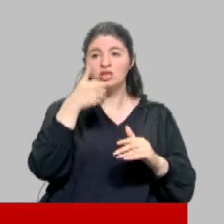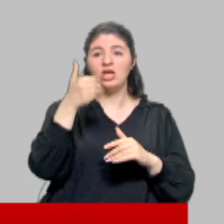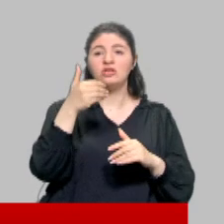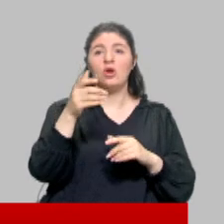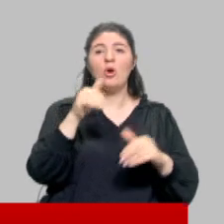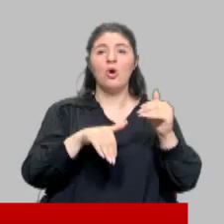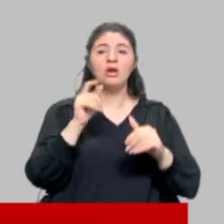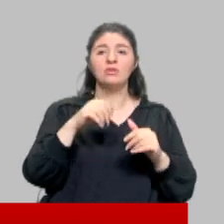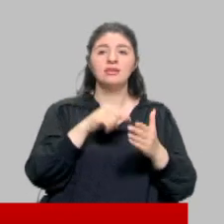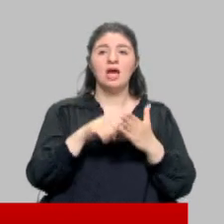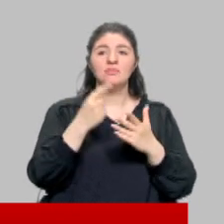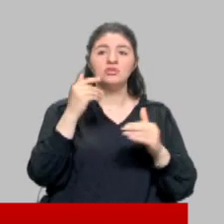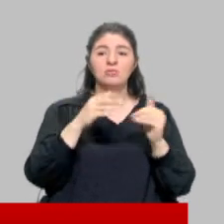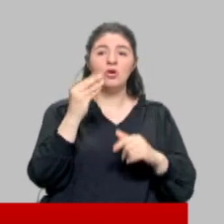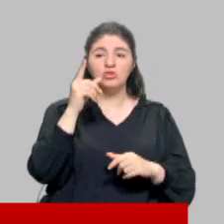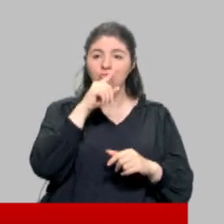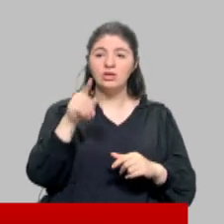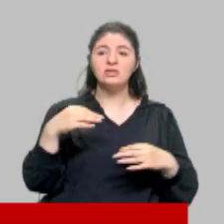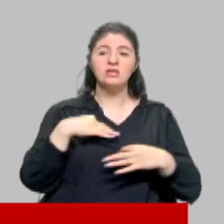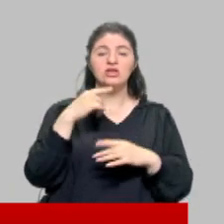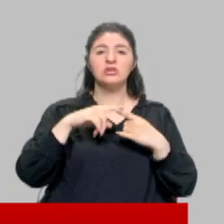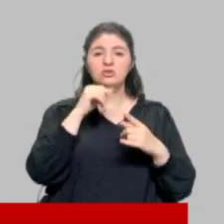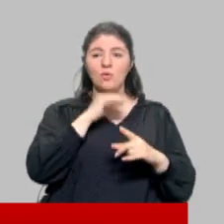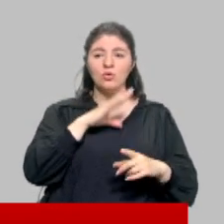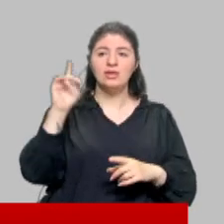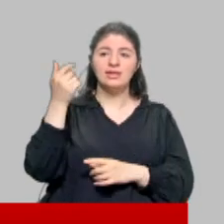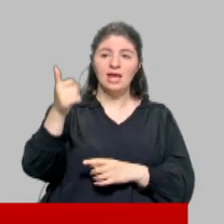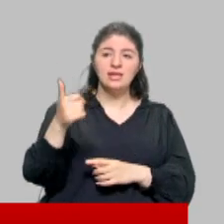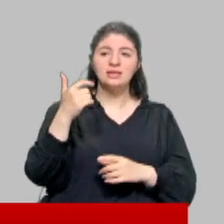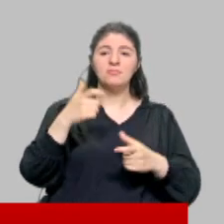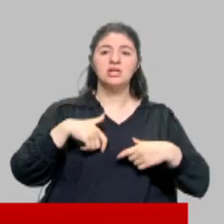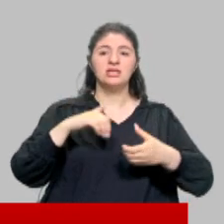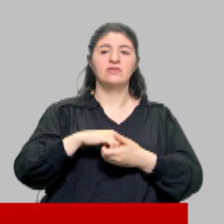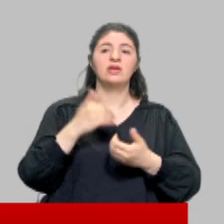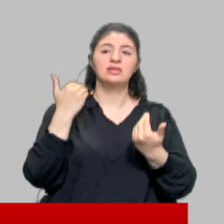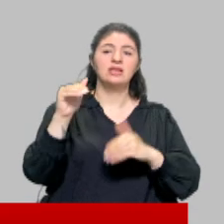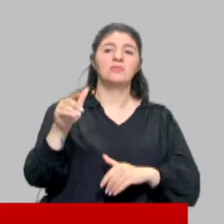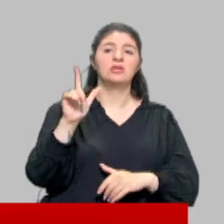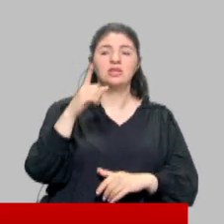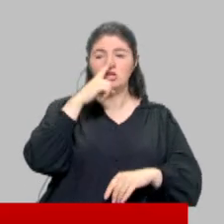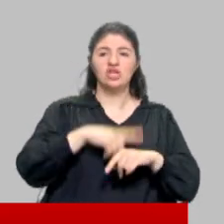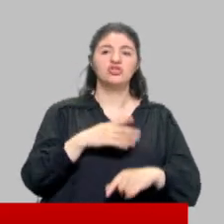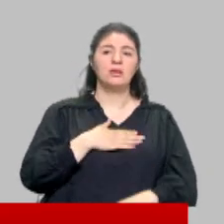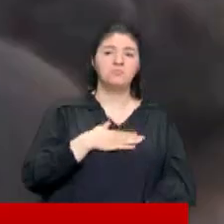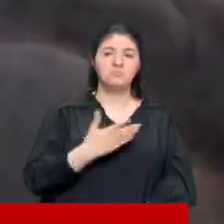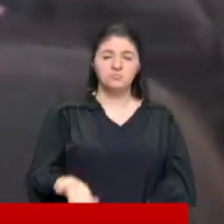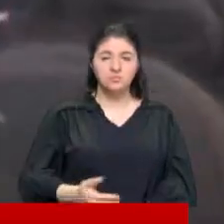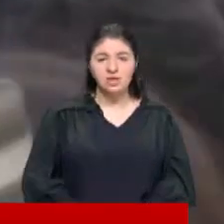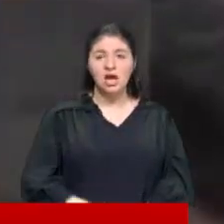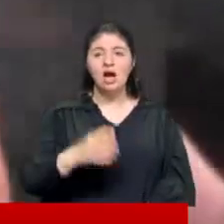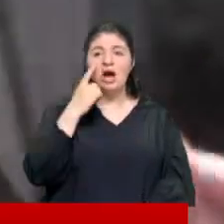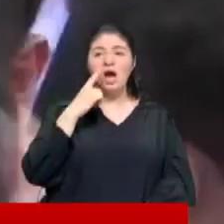geleceğinin oylanacağı tarihi bir seçim olacağından Sayın Kemal Kılıçdaroğlu liderliğinde Millet İttifakı'nın desteklenmesi gerektiği inancındayım.